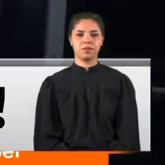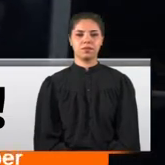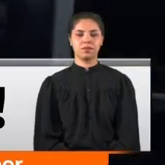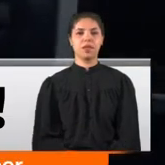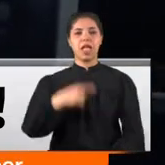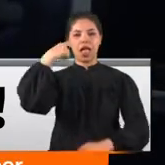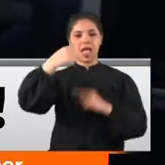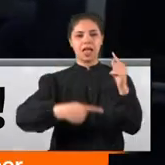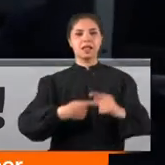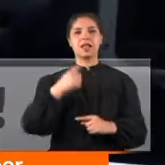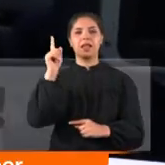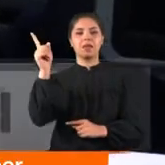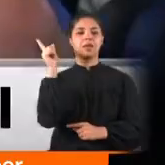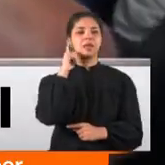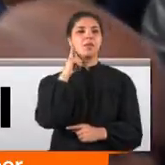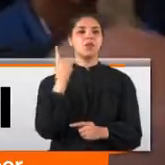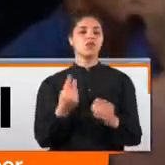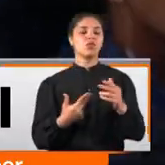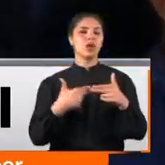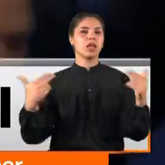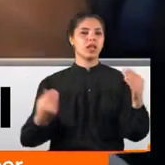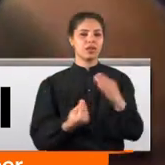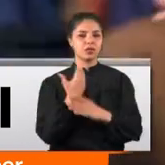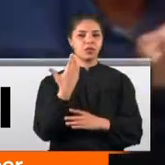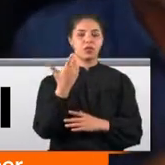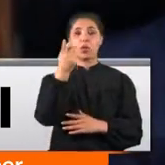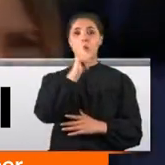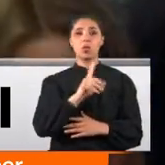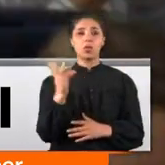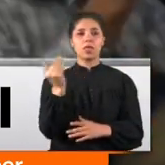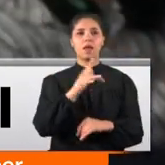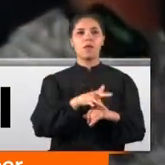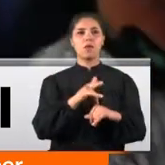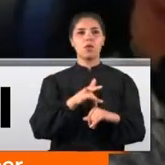Her yıl yeni bir efsanesi ortaya çıkan Tom Scooter, yüzden fazla